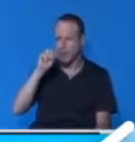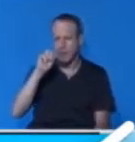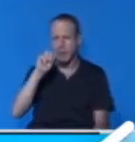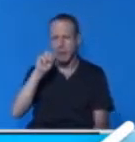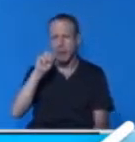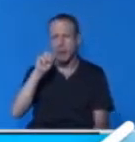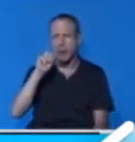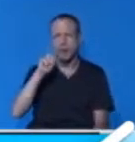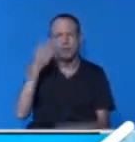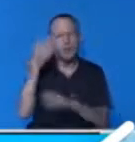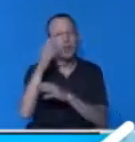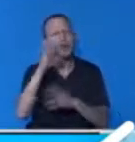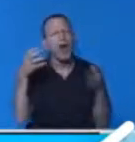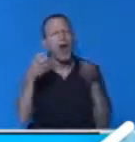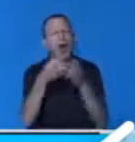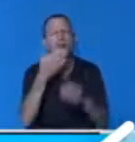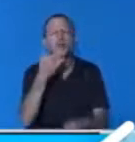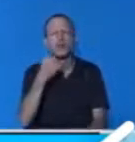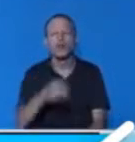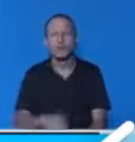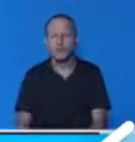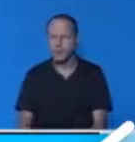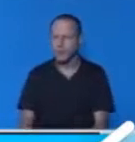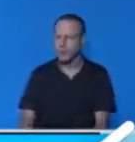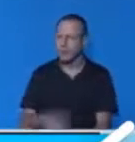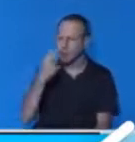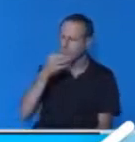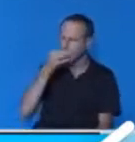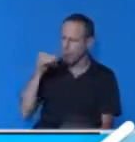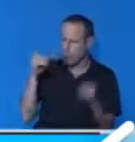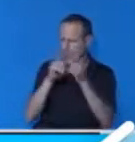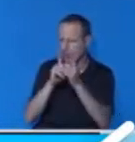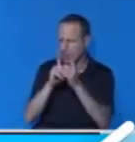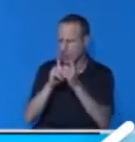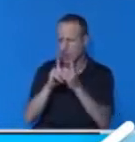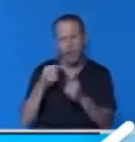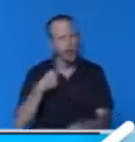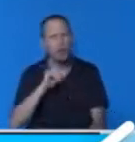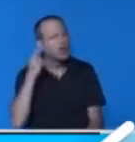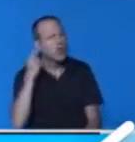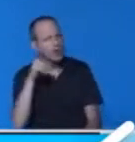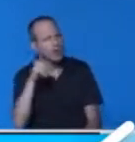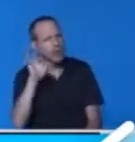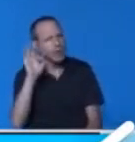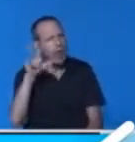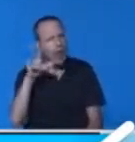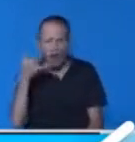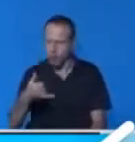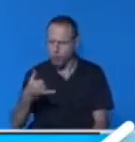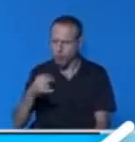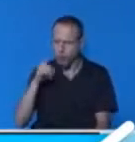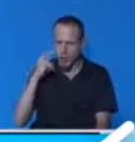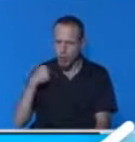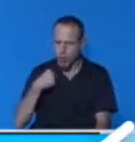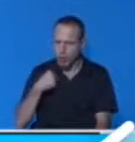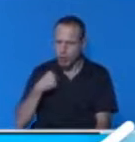מדינת, מדינה של העם היהודי שהיא... שתי שאלות בקצרה. אני לא שומעת אותך, טל. את לא שומעת אותי? ועכשיו? כן. שומעת